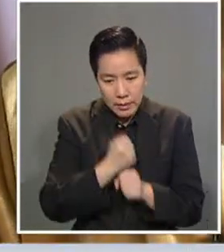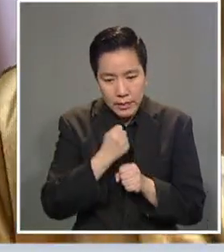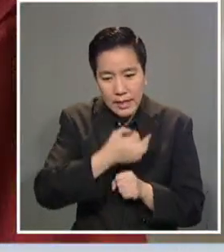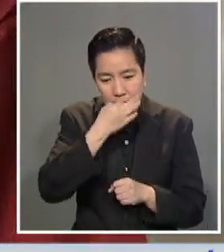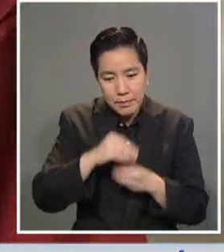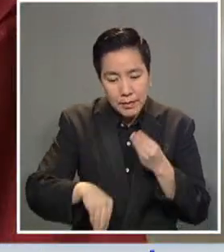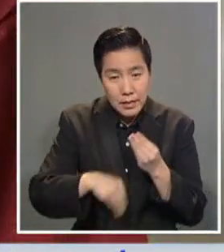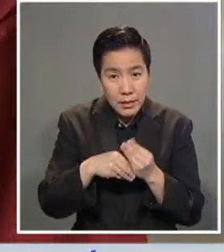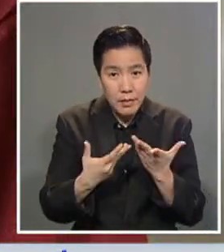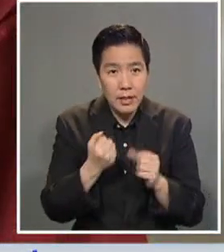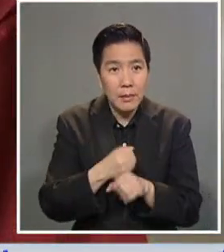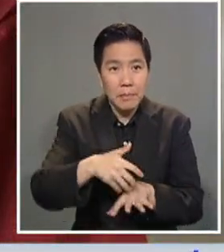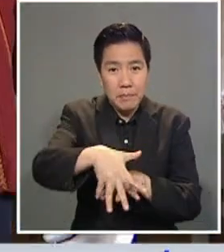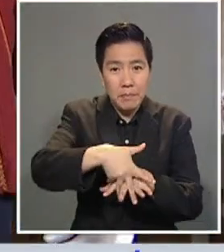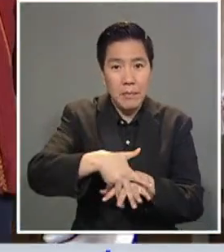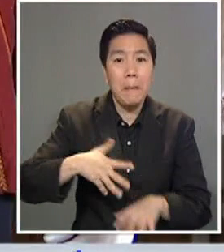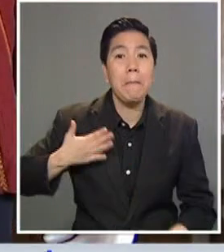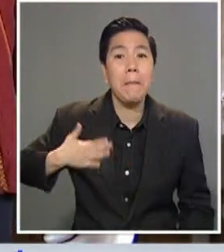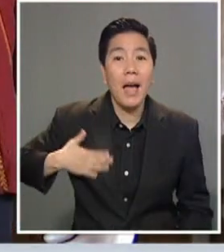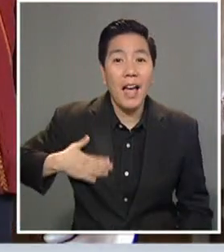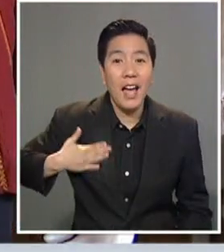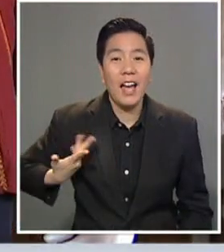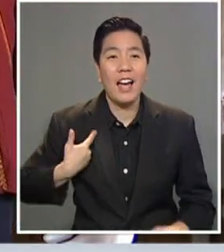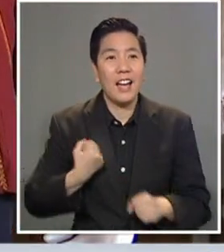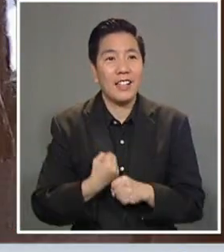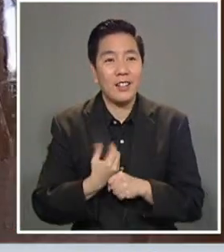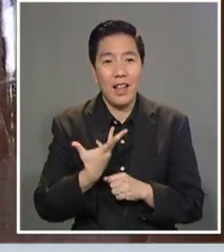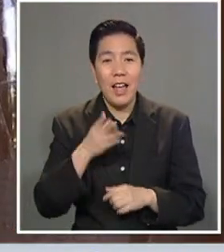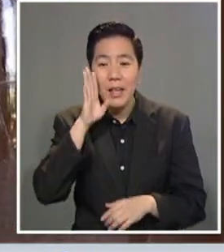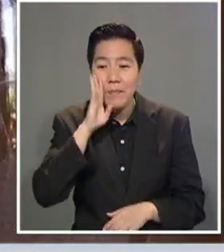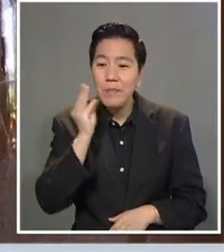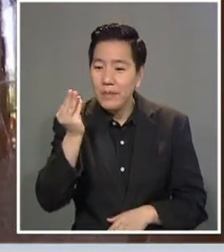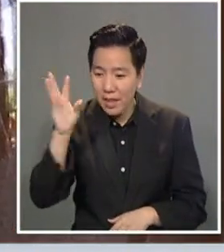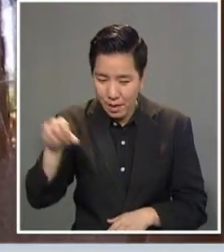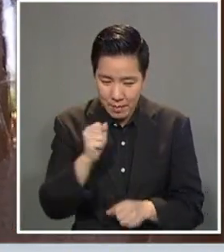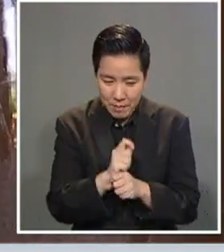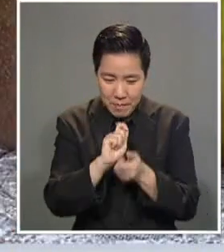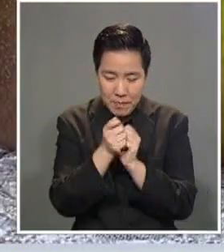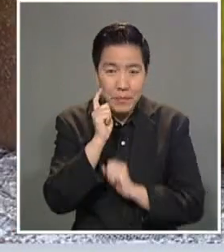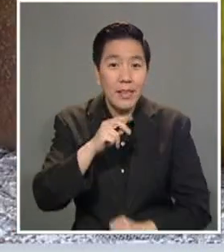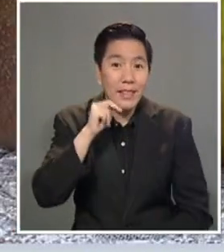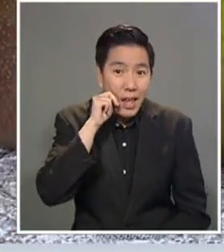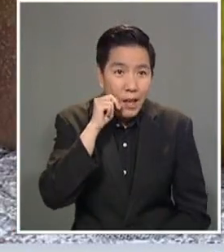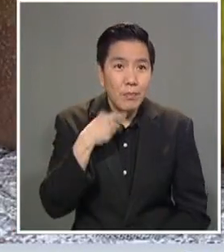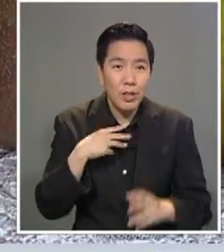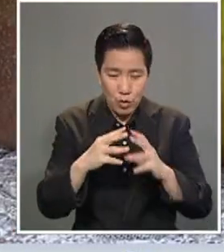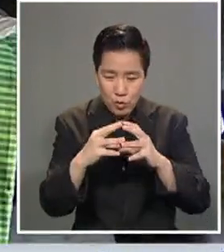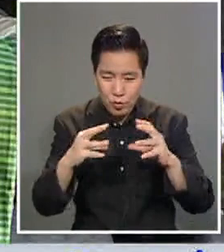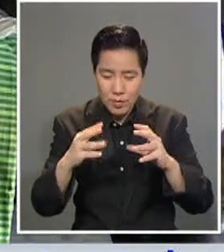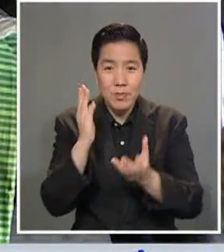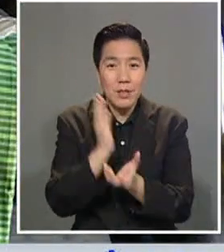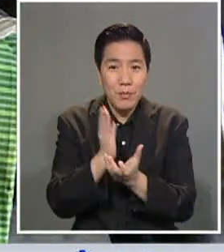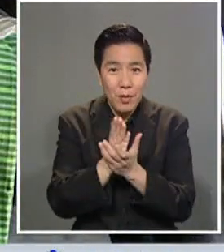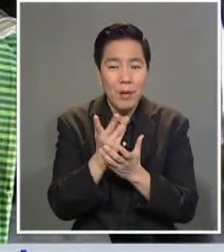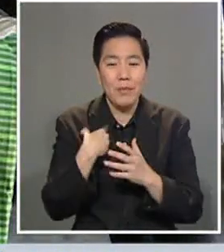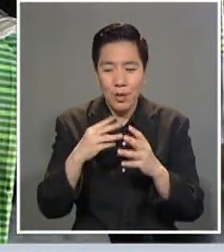นะคะเช่นเราทอผ้าค่ะแล้วก็เรามาแปรรูปน้ำลำไยนะคะแล้วก็มีมะละกอฮอลแลนด์ค่ะมีเสาว